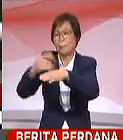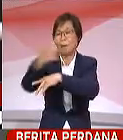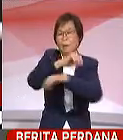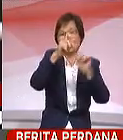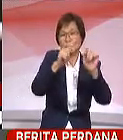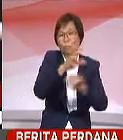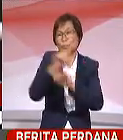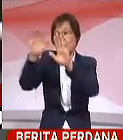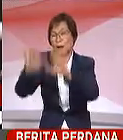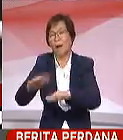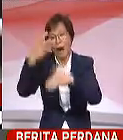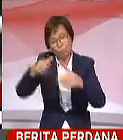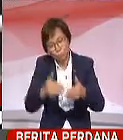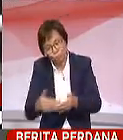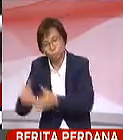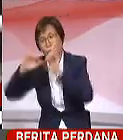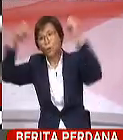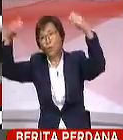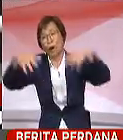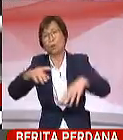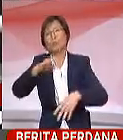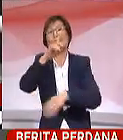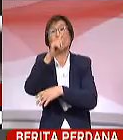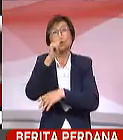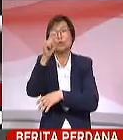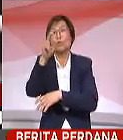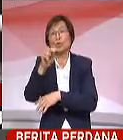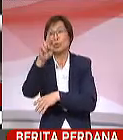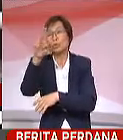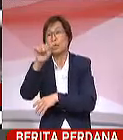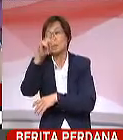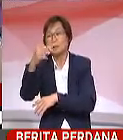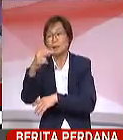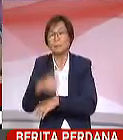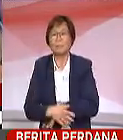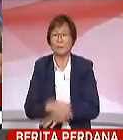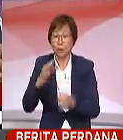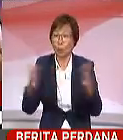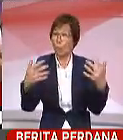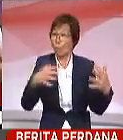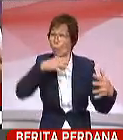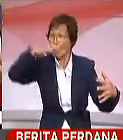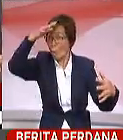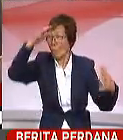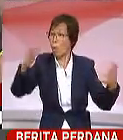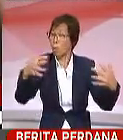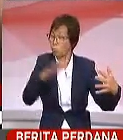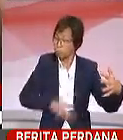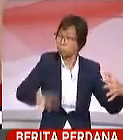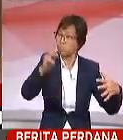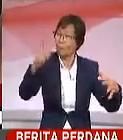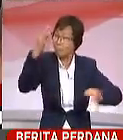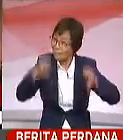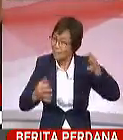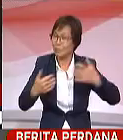Ahad sebelum diteruskan di Stadium Hoki Tun Razak Jalan Duta jika mendapat sambutan dalam kalangan ibu bapa di sekitar Kuala Lumpur.